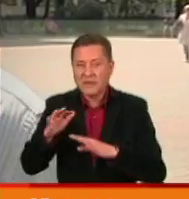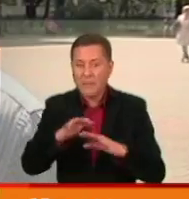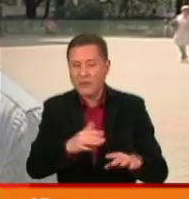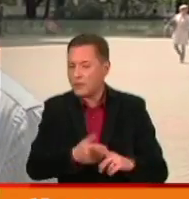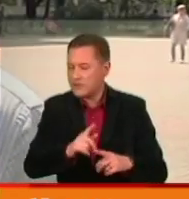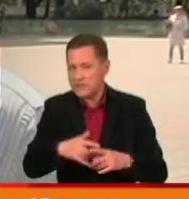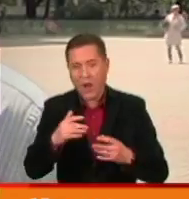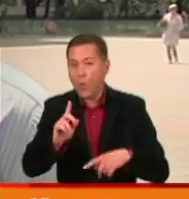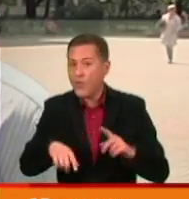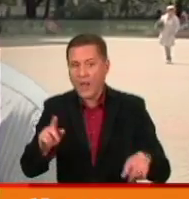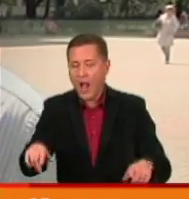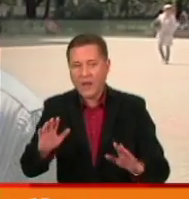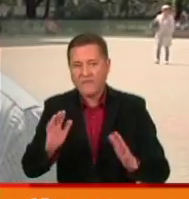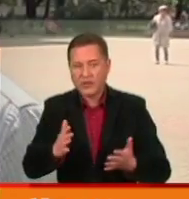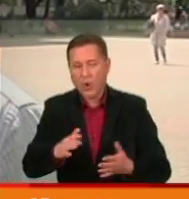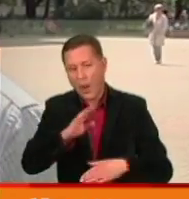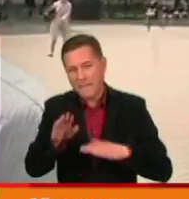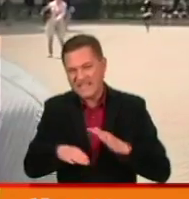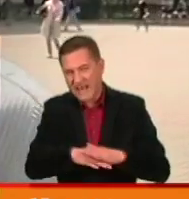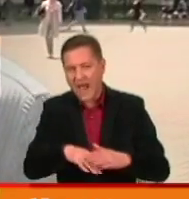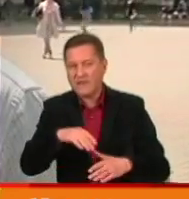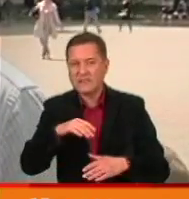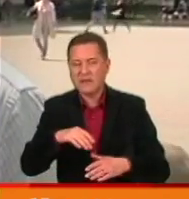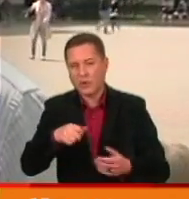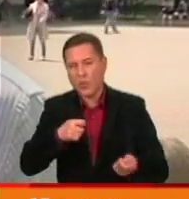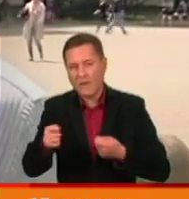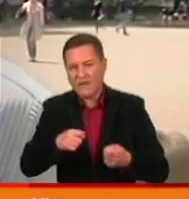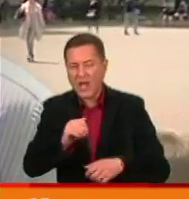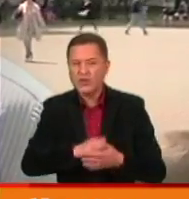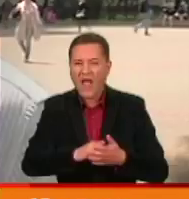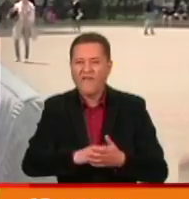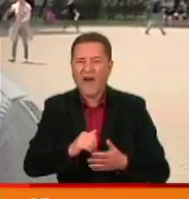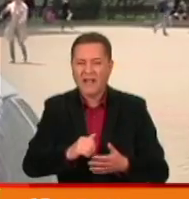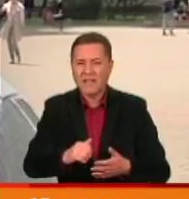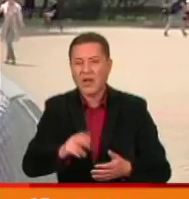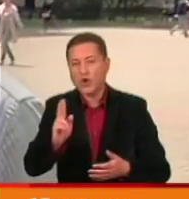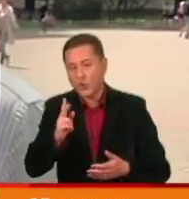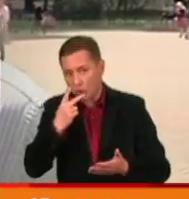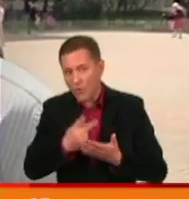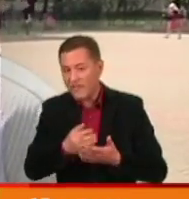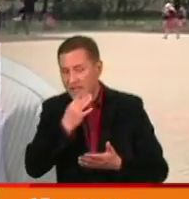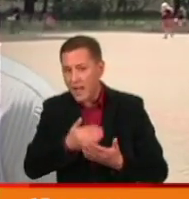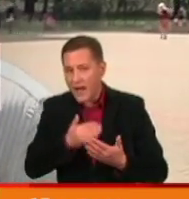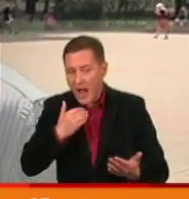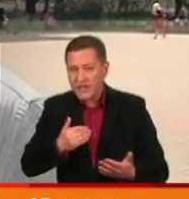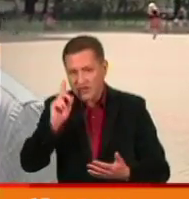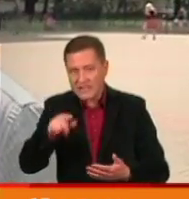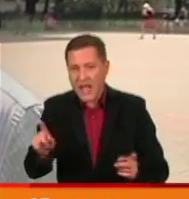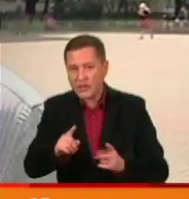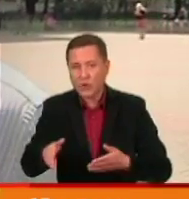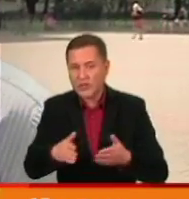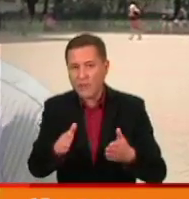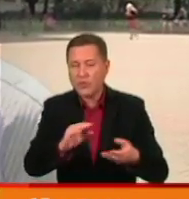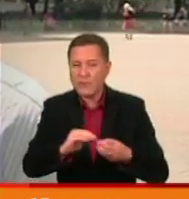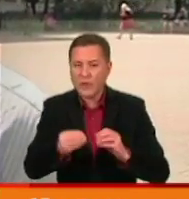унікальна штука. Він завжди підстраюється під управляючі фактори. Хтось вийде раніше, знає, що у нього на путі проблеми. Хтось